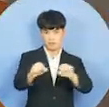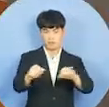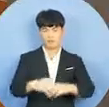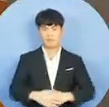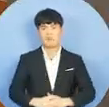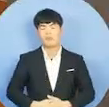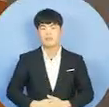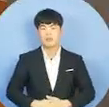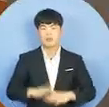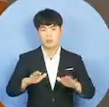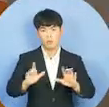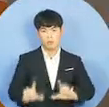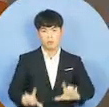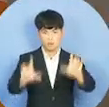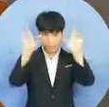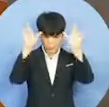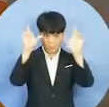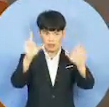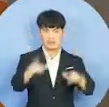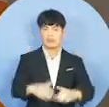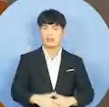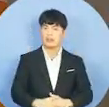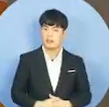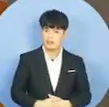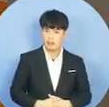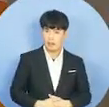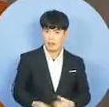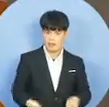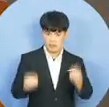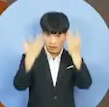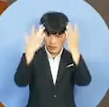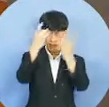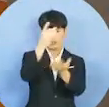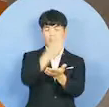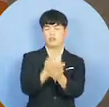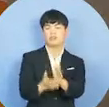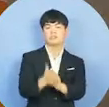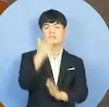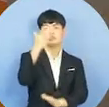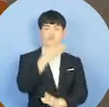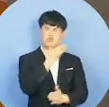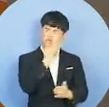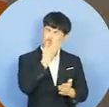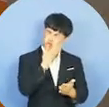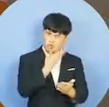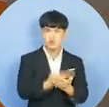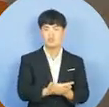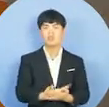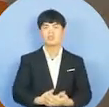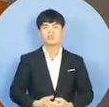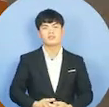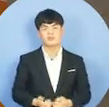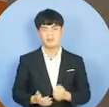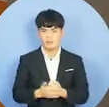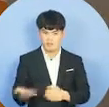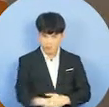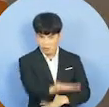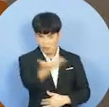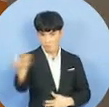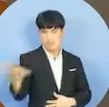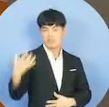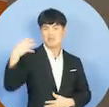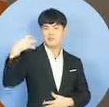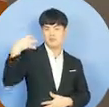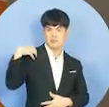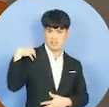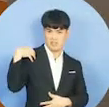이 흥타령 춤축제가 저희 시로서는 제일 큰 행사고 그렇기 때문에 우리 봉사자들의